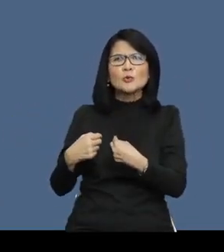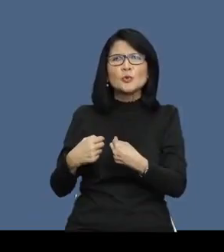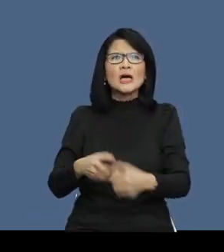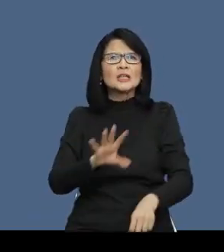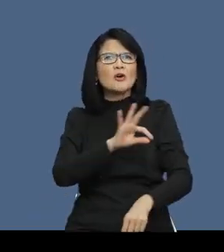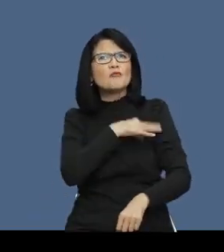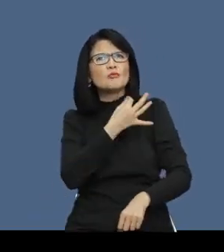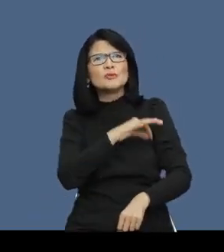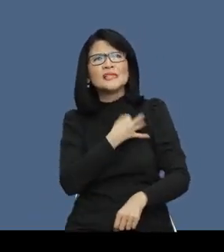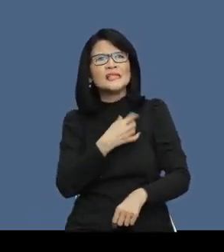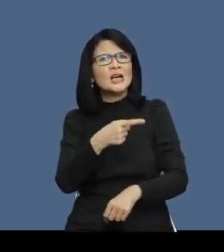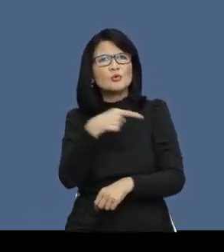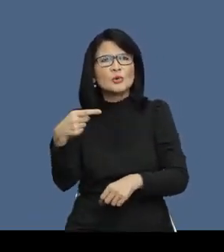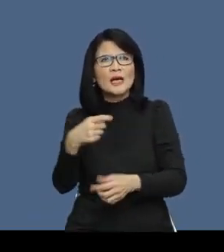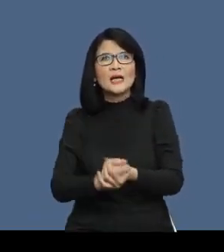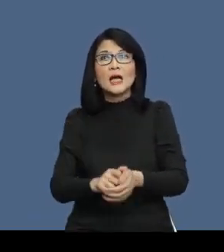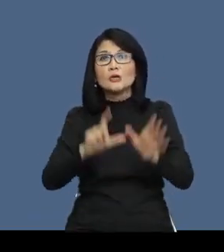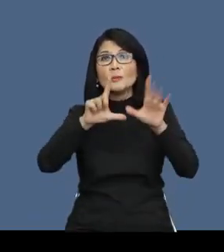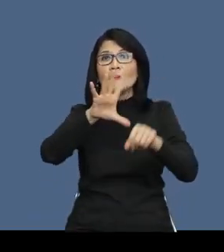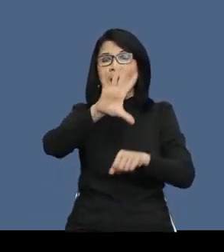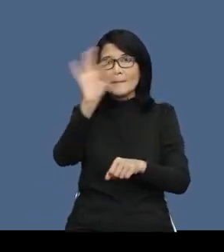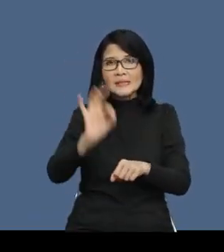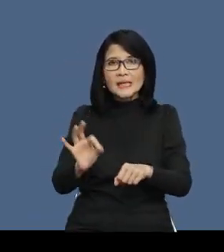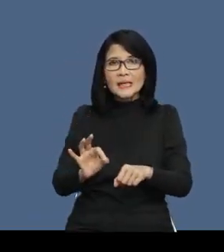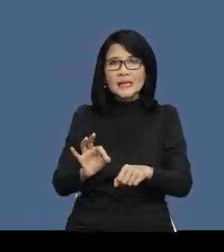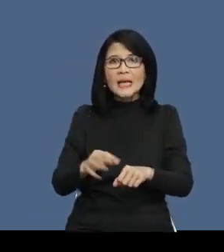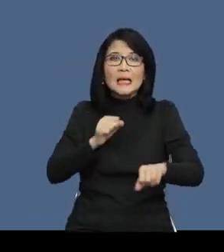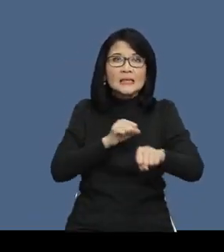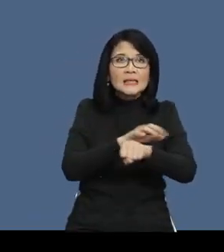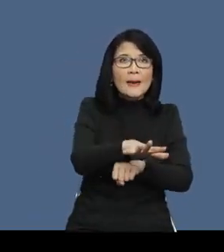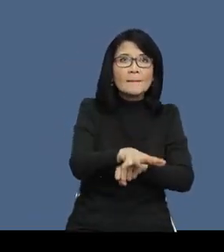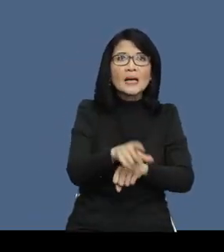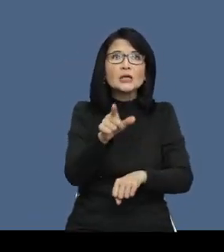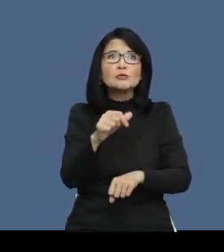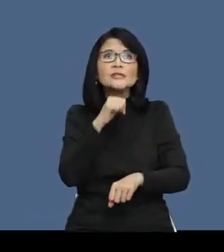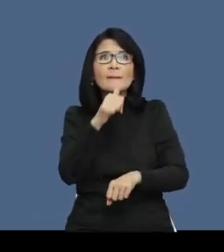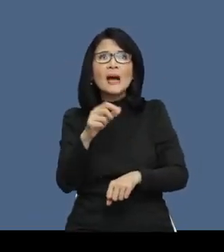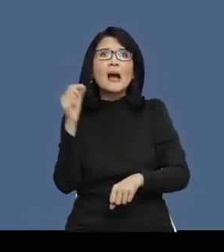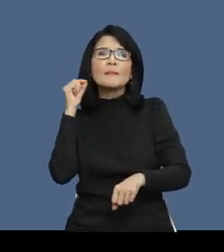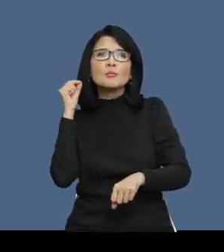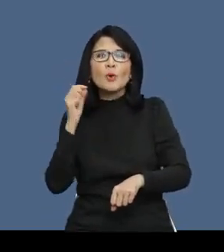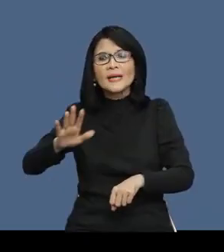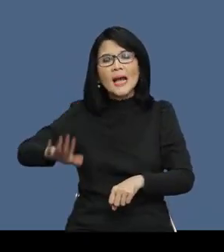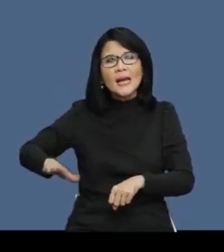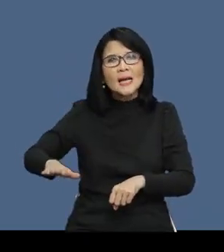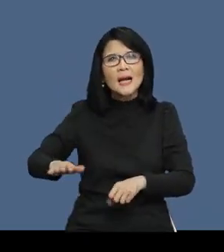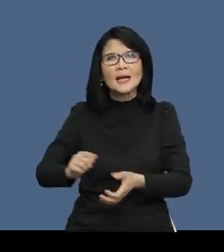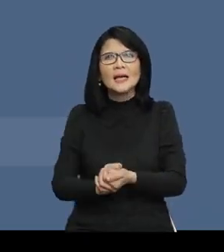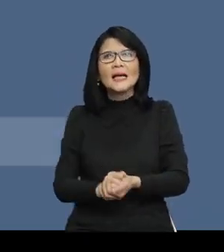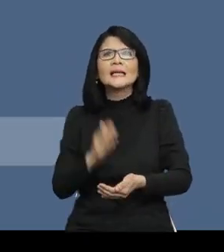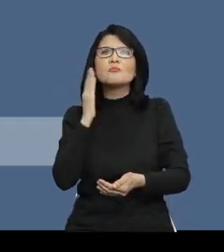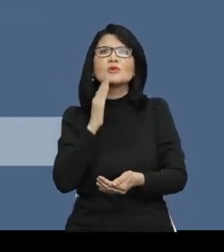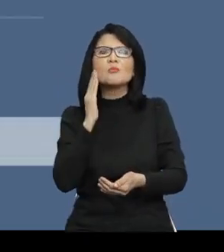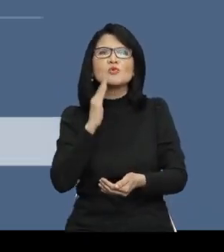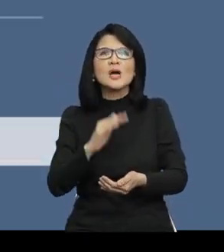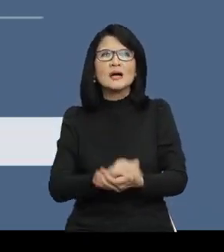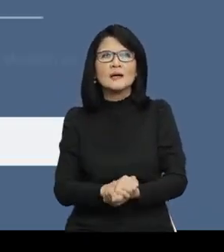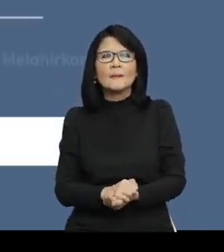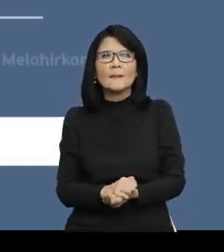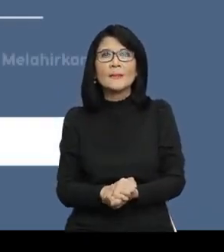berfungsi, di mana 75% dari penduduk terdampak adalah perempuan, anak-anak, dan